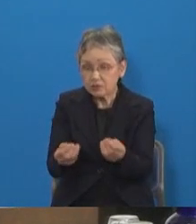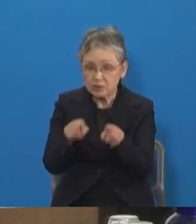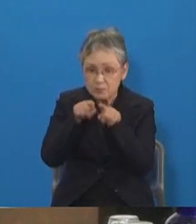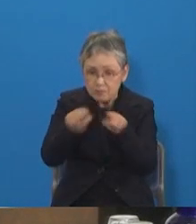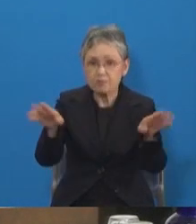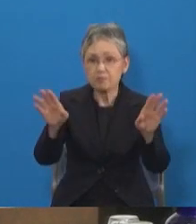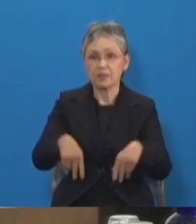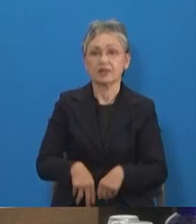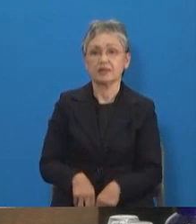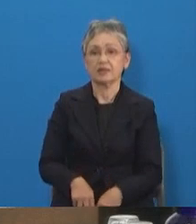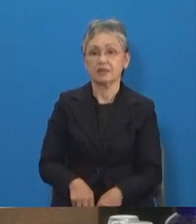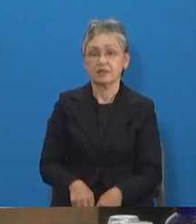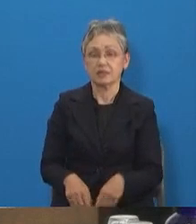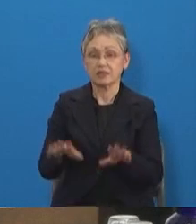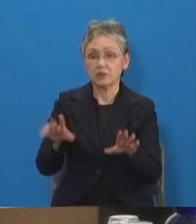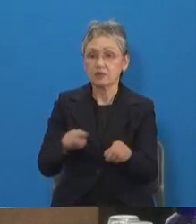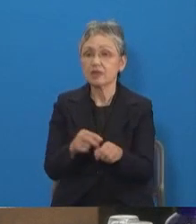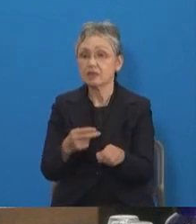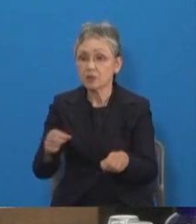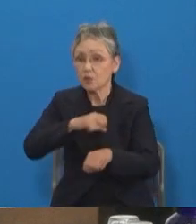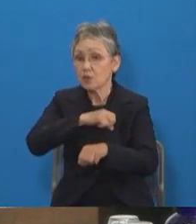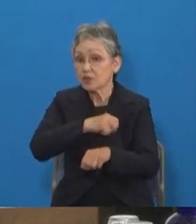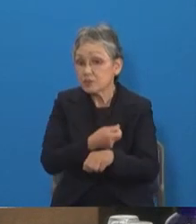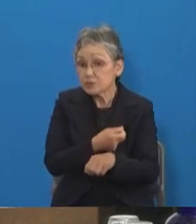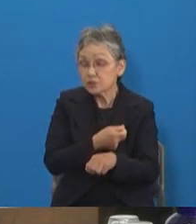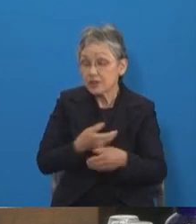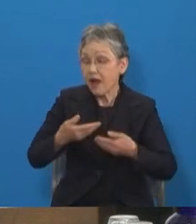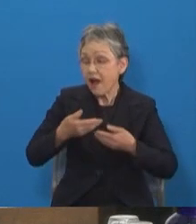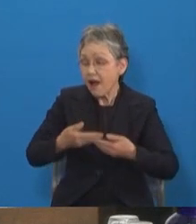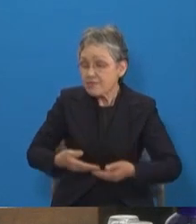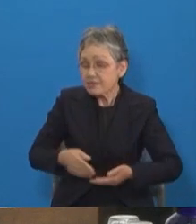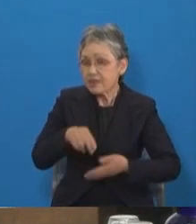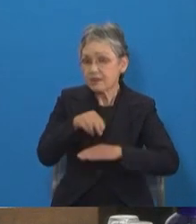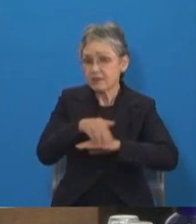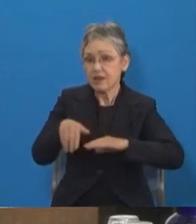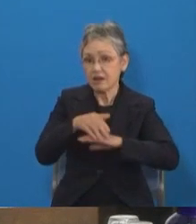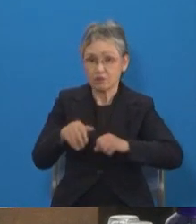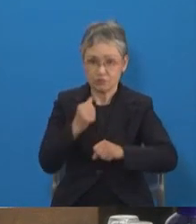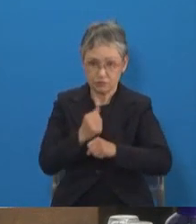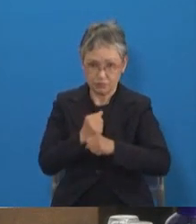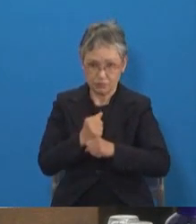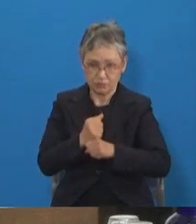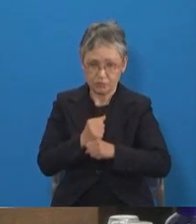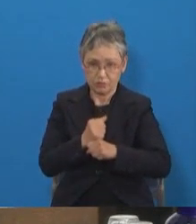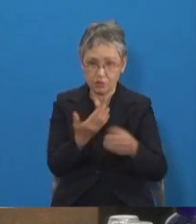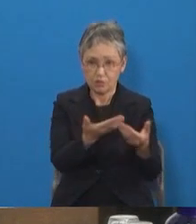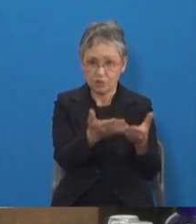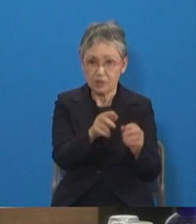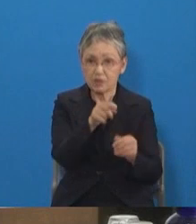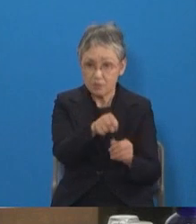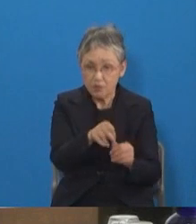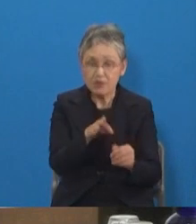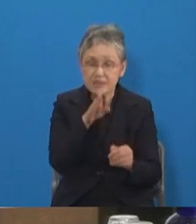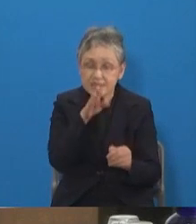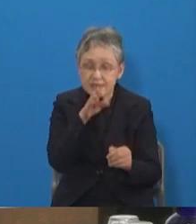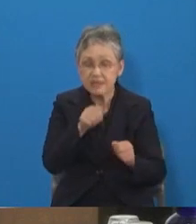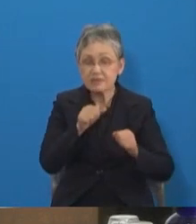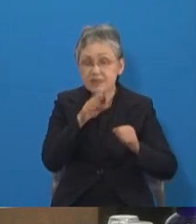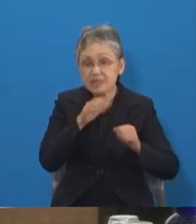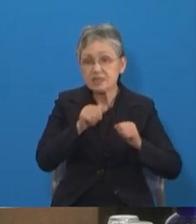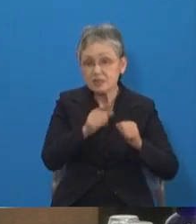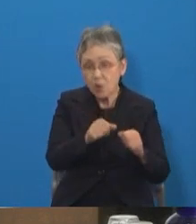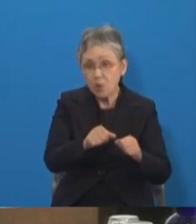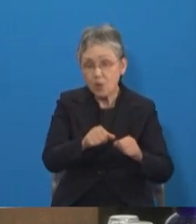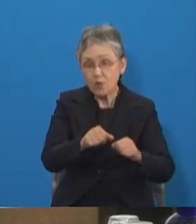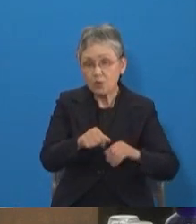また、今年度から義務化された安全計画の策定に関しましても、各施設で実効性のある計画が定められる